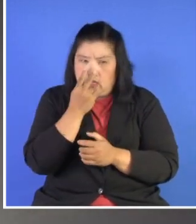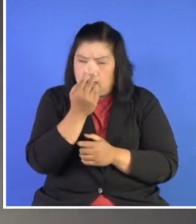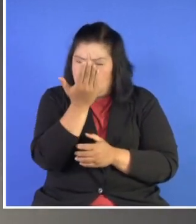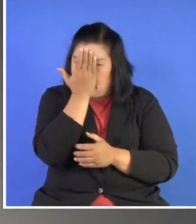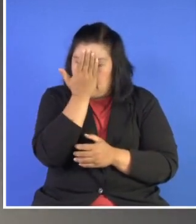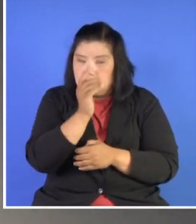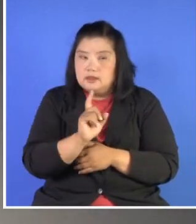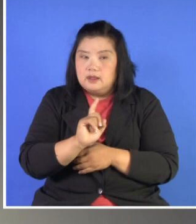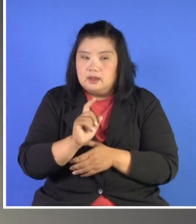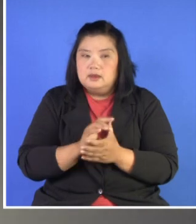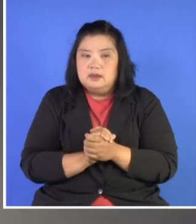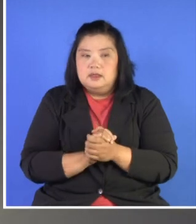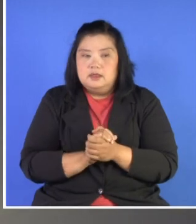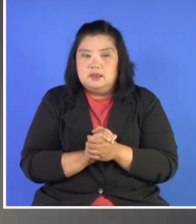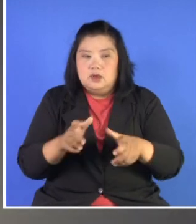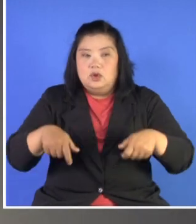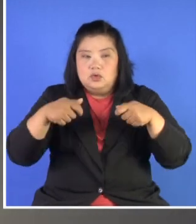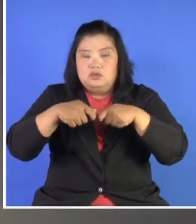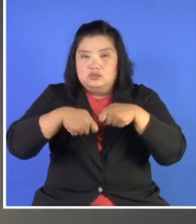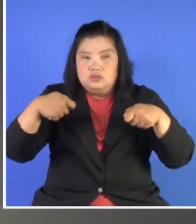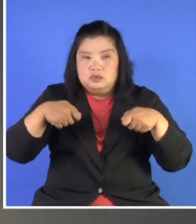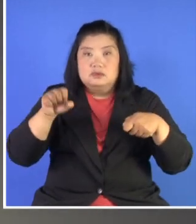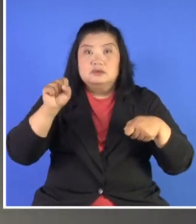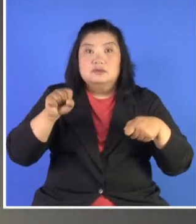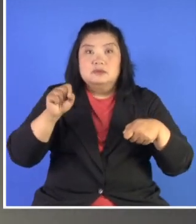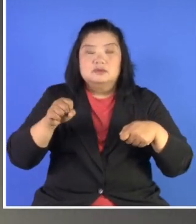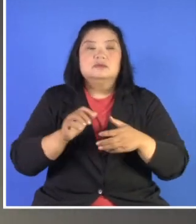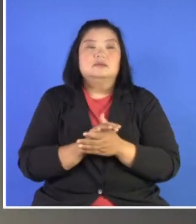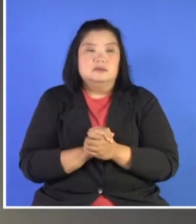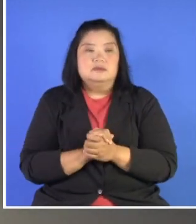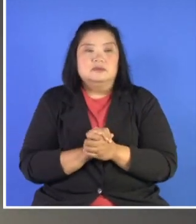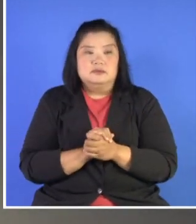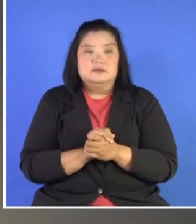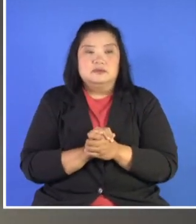กล้ใกล้มี ขอดูถุงหน่อยเดี๋ยวนี้นี่อะไรมันก็ต้องดูหมดอะค่ะดูอย่างละเอียดอะ